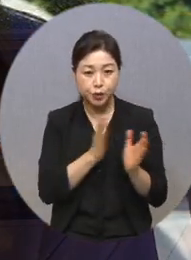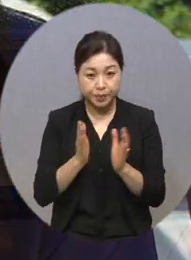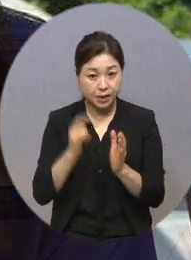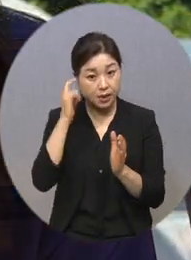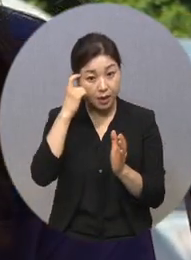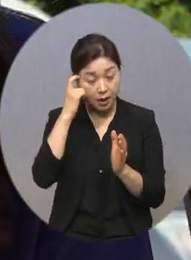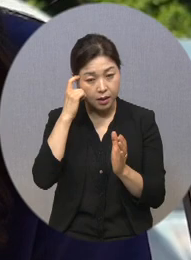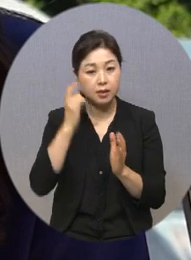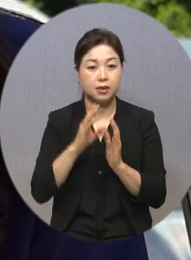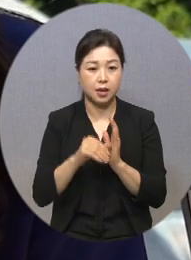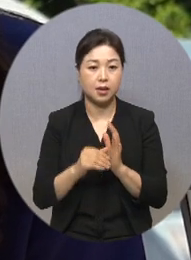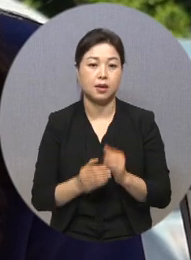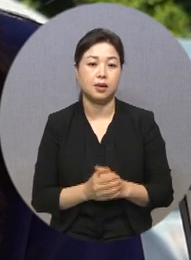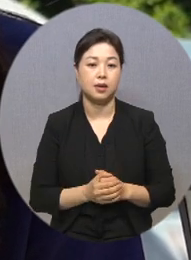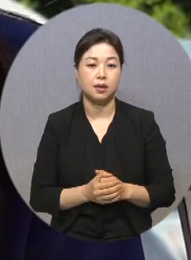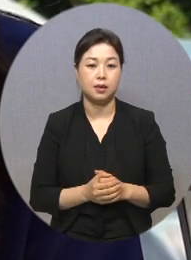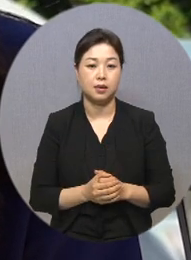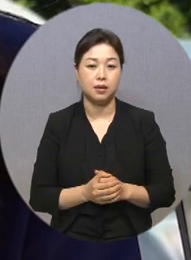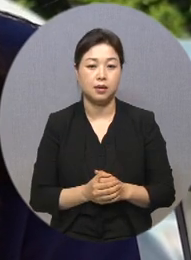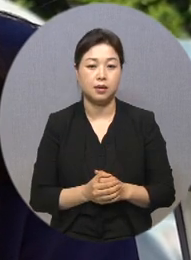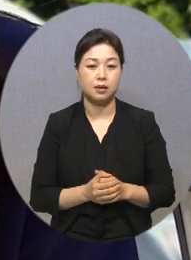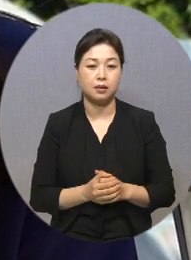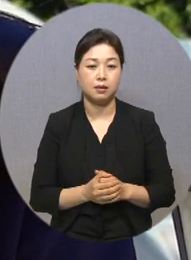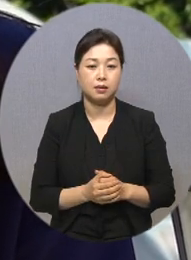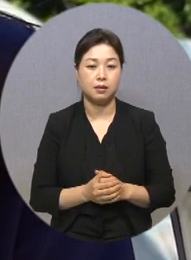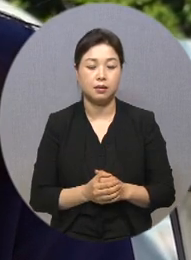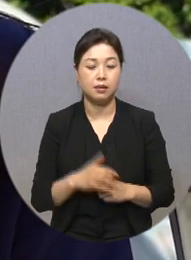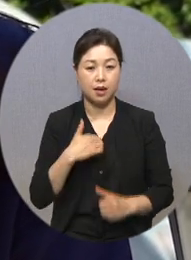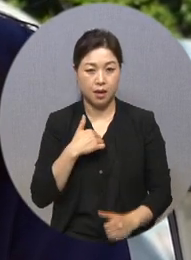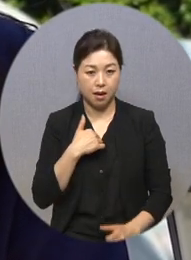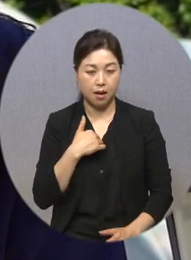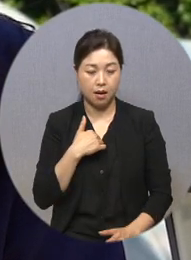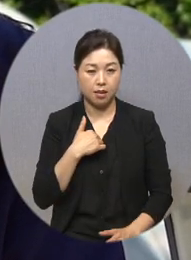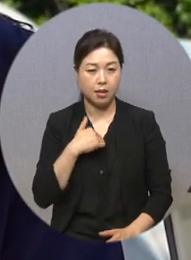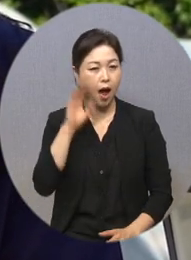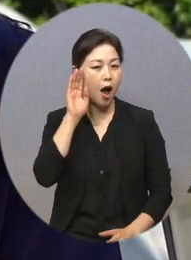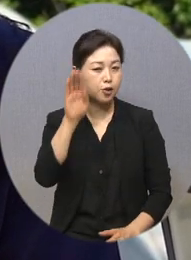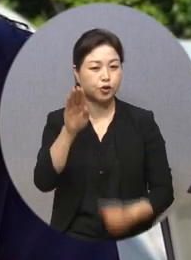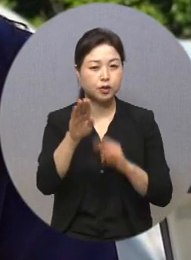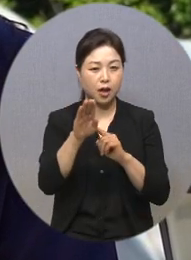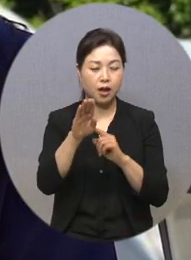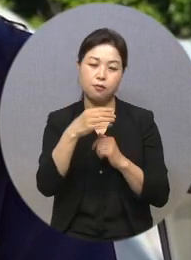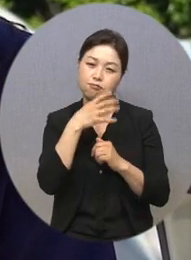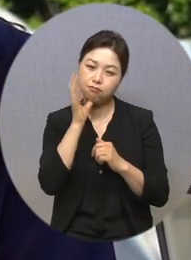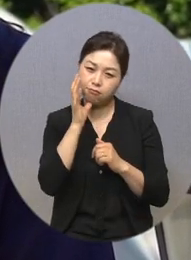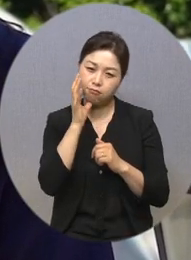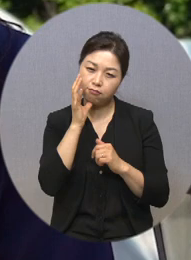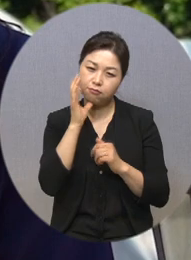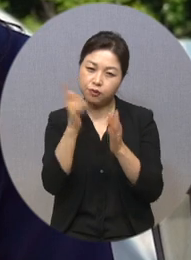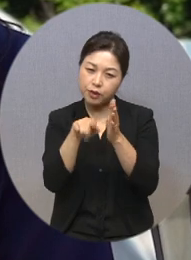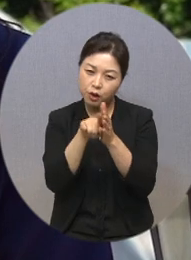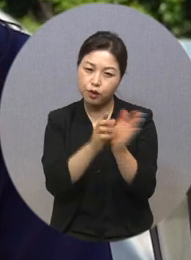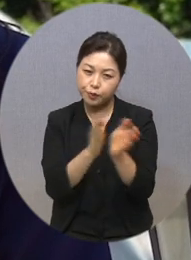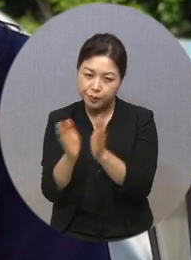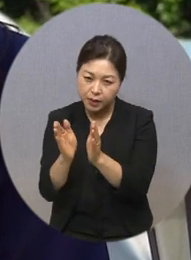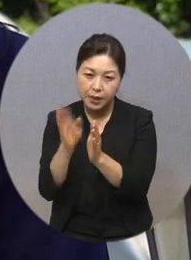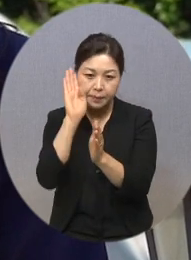했을 때 이제 자연스럽게 내가 이제 노후를 준비를 하려고 하면